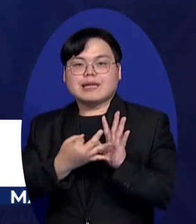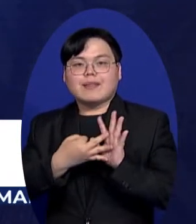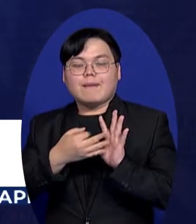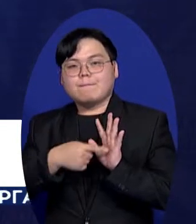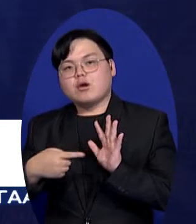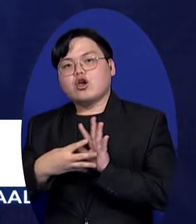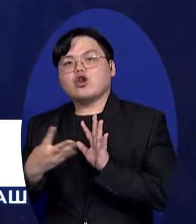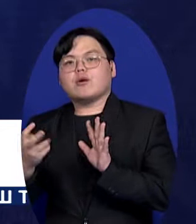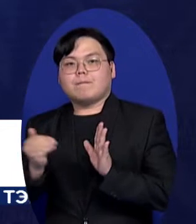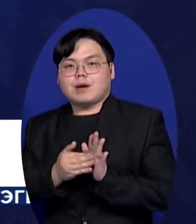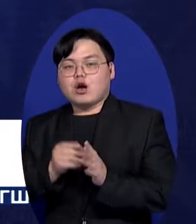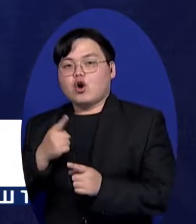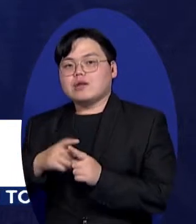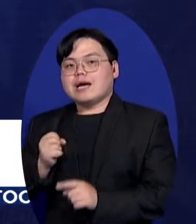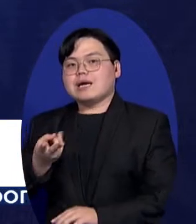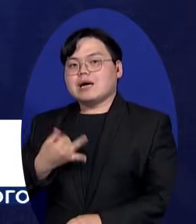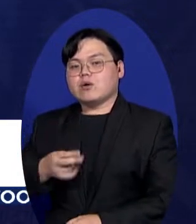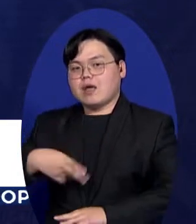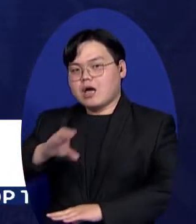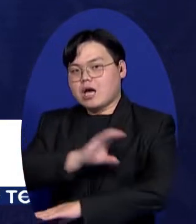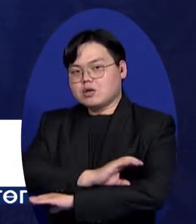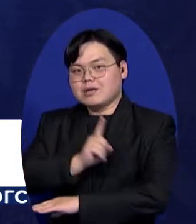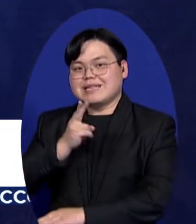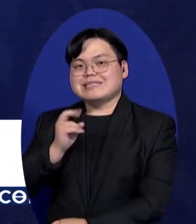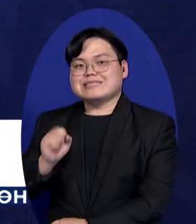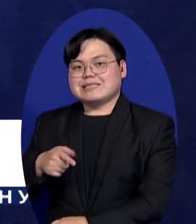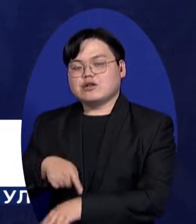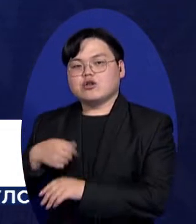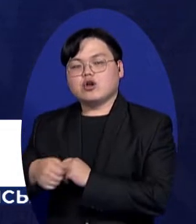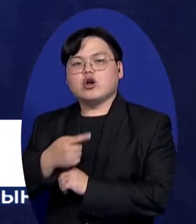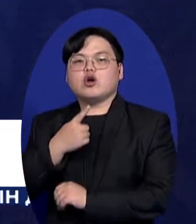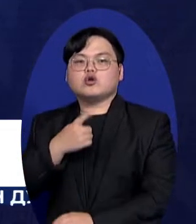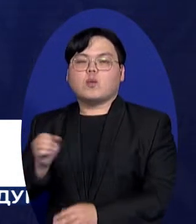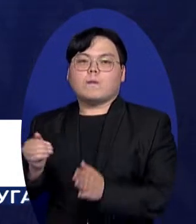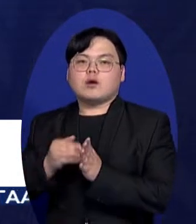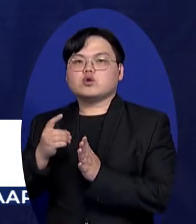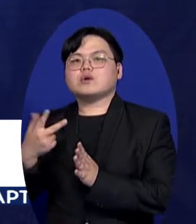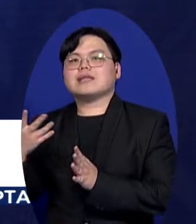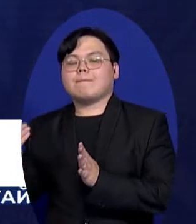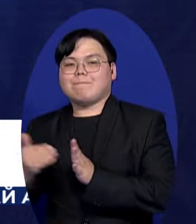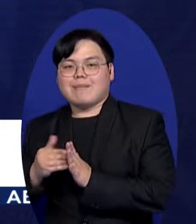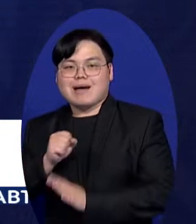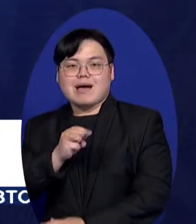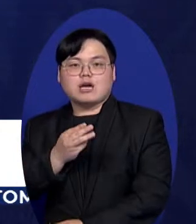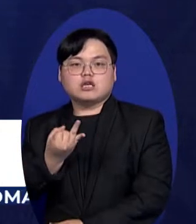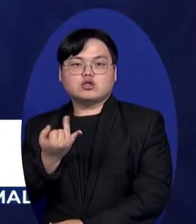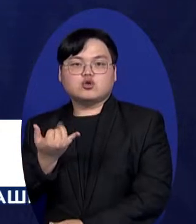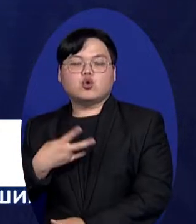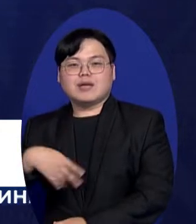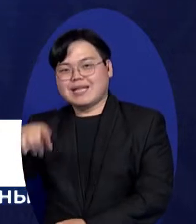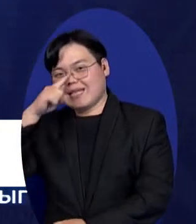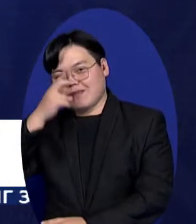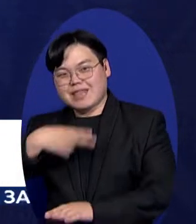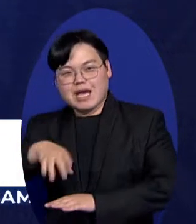92,000 төгрөг байгаа бол хөдөө аж ахуйн их сургуулийн нэг кредит төлбөр 100,000-аас 135,000 төгрөг. Ангийнхаа шинжилгээ ухааны үндэсний их